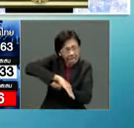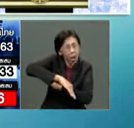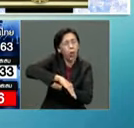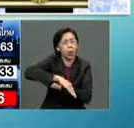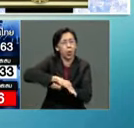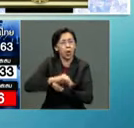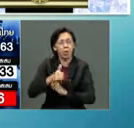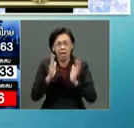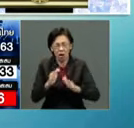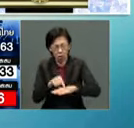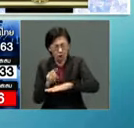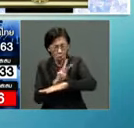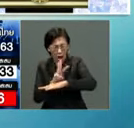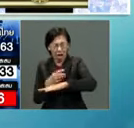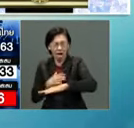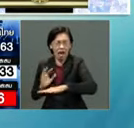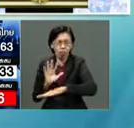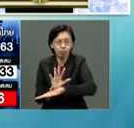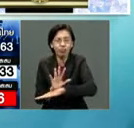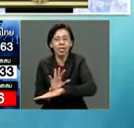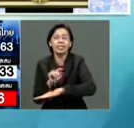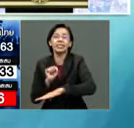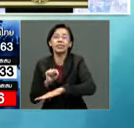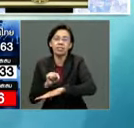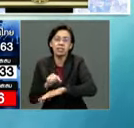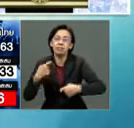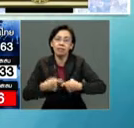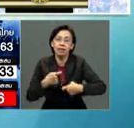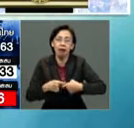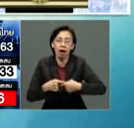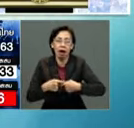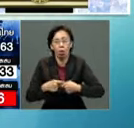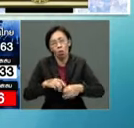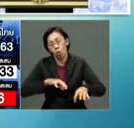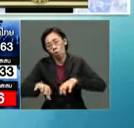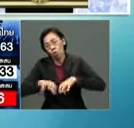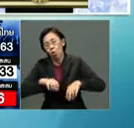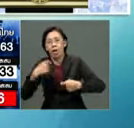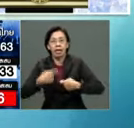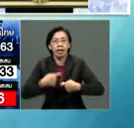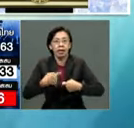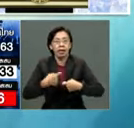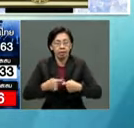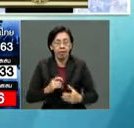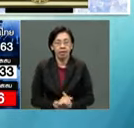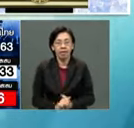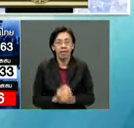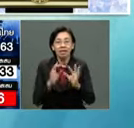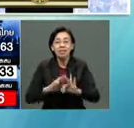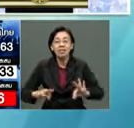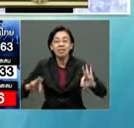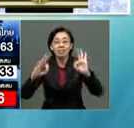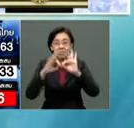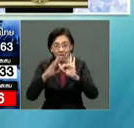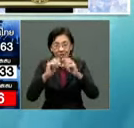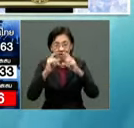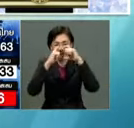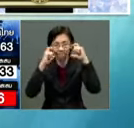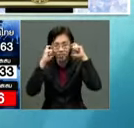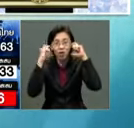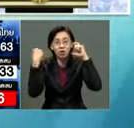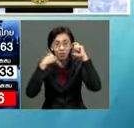คนก็อยากจะขึ้นไปอันนี้ก็เป็นความยากลำบากของการบริหารจัดการแต่อย่างน้อยอย่างที่บอกนะครับใส่หน้ากากอนามัยไว้ทุกครั้ง